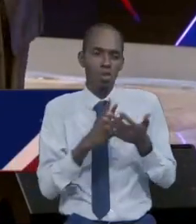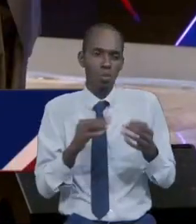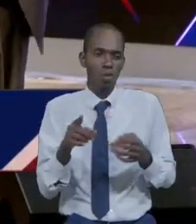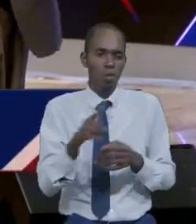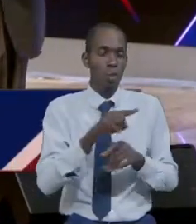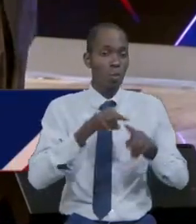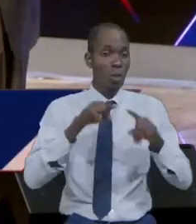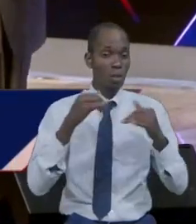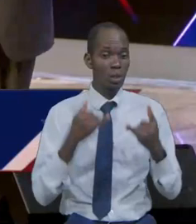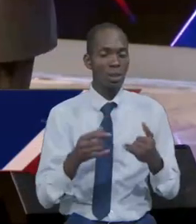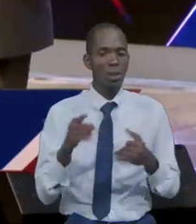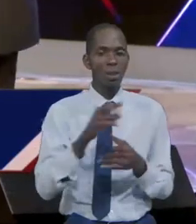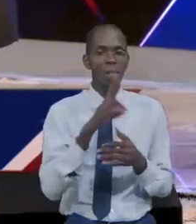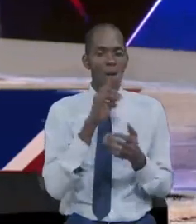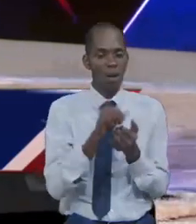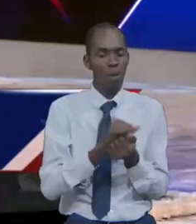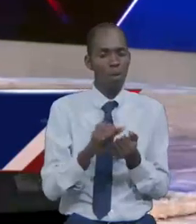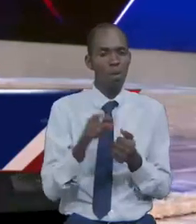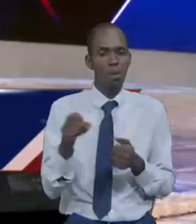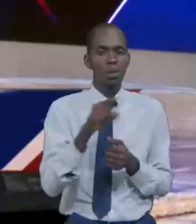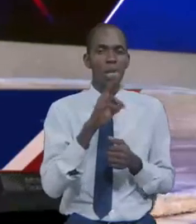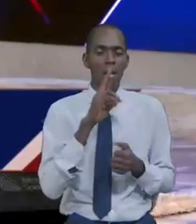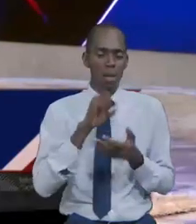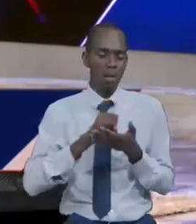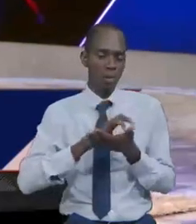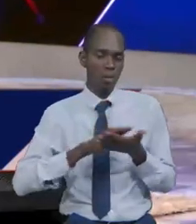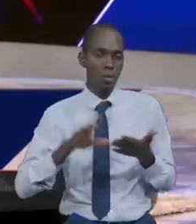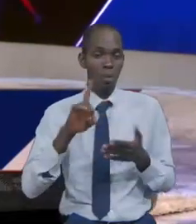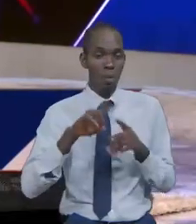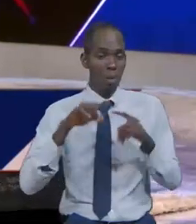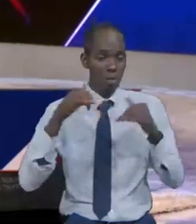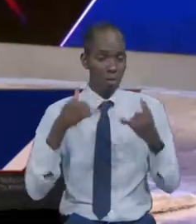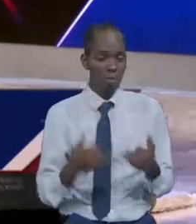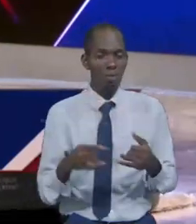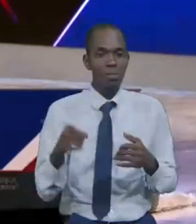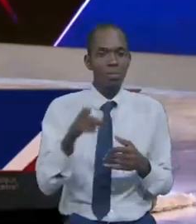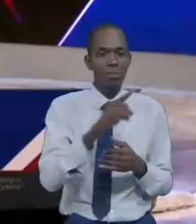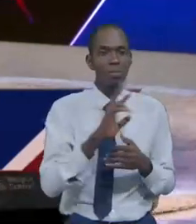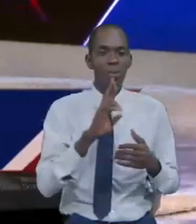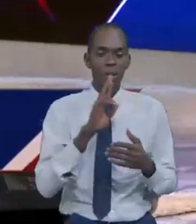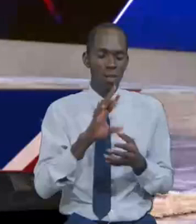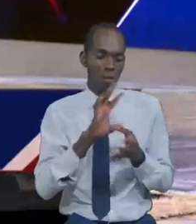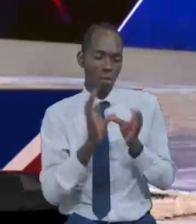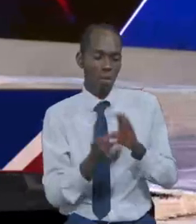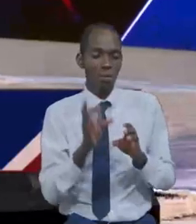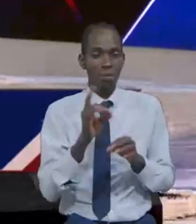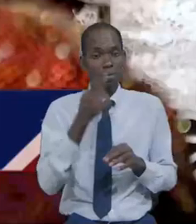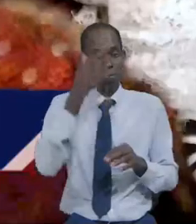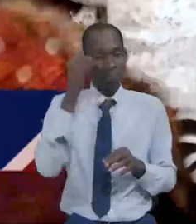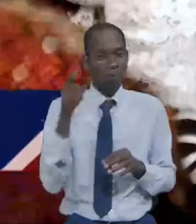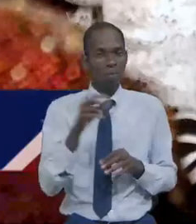maintenant vous êtes lavés, maintenant vous êtes sanctifiés, maintenant vous êtes convertis, parce que vous êtes